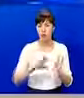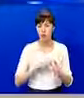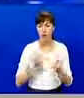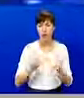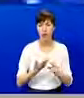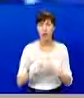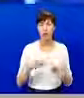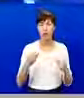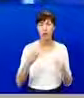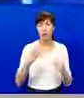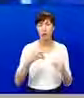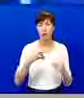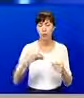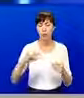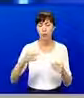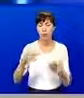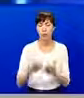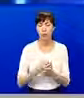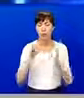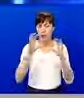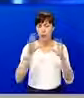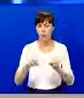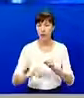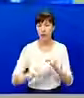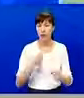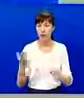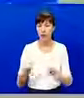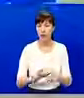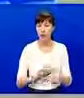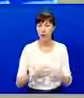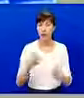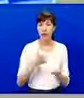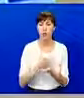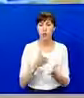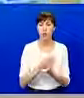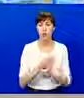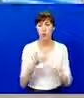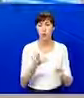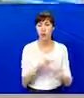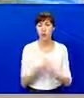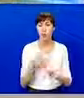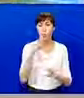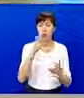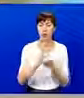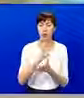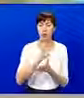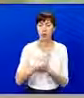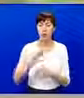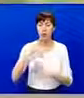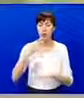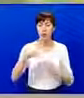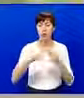аталған соманың 4 миллион тенгесін өндіріп, заң бұзушылықтарды жою туралы нұсқамалар берді. Бұл туралы баспасөз мәжілісінде облыстық